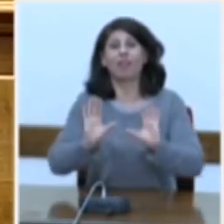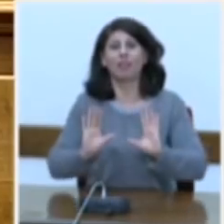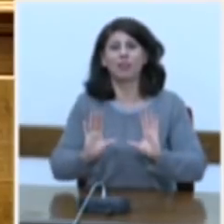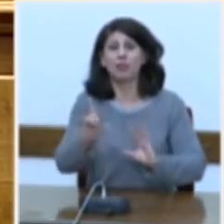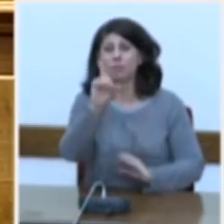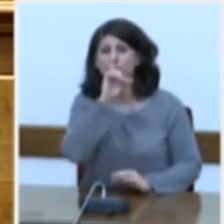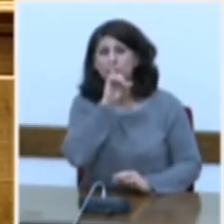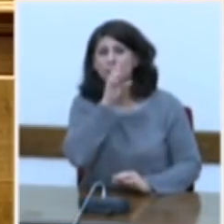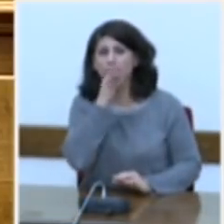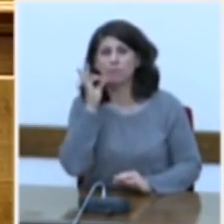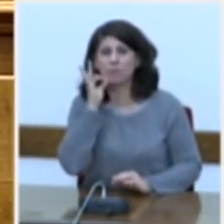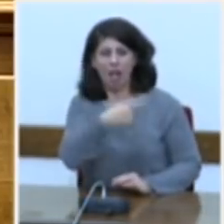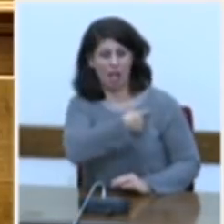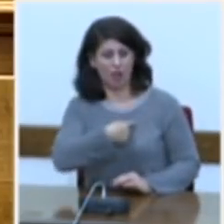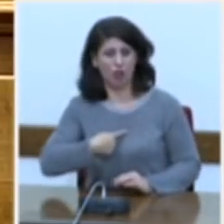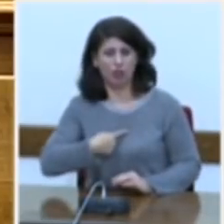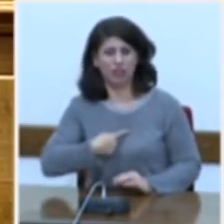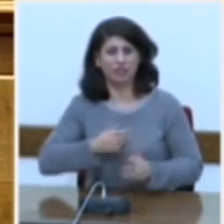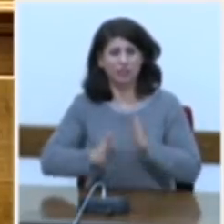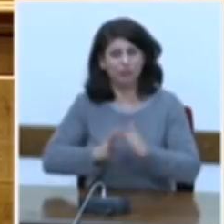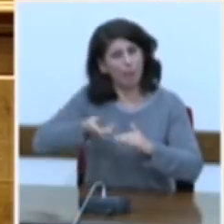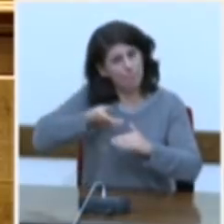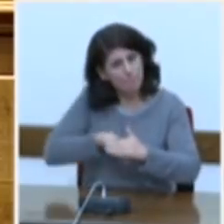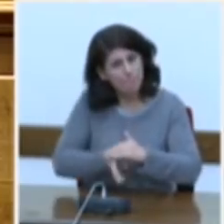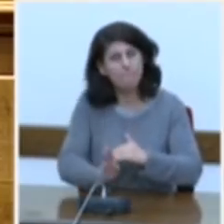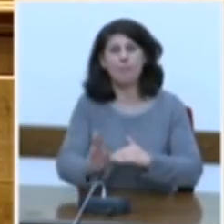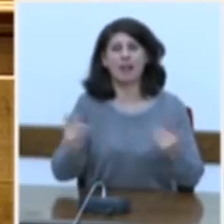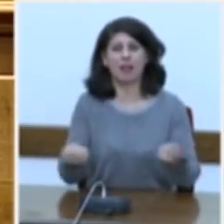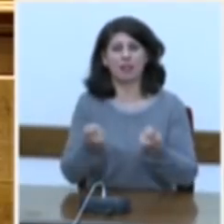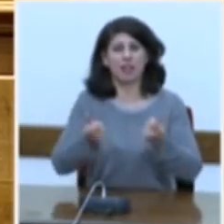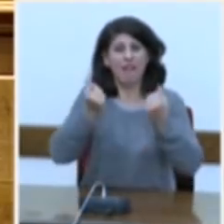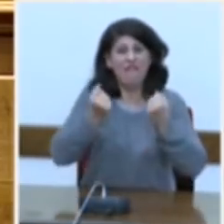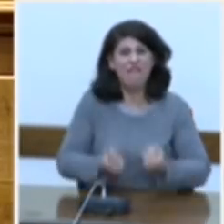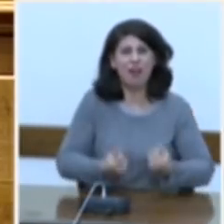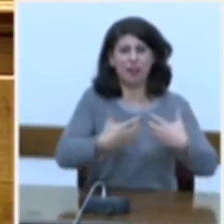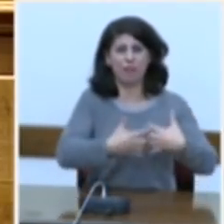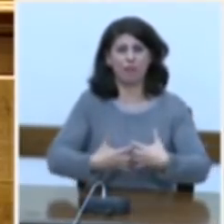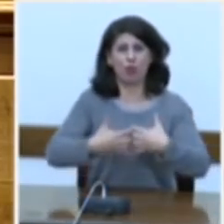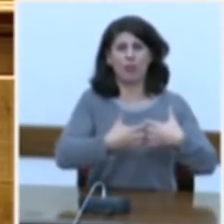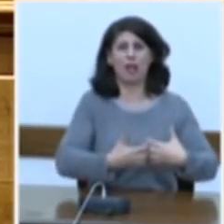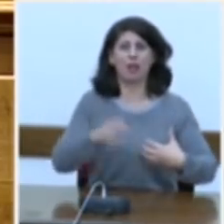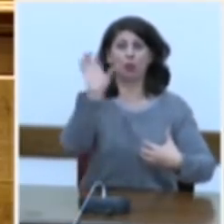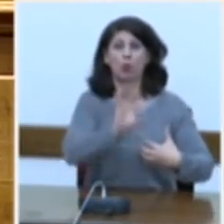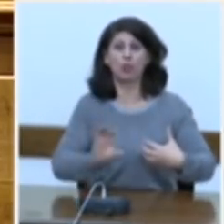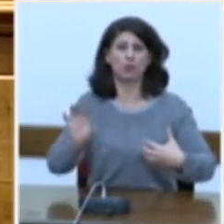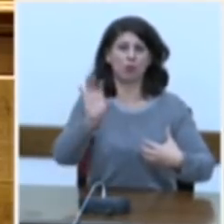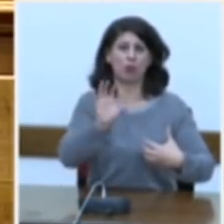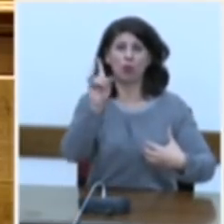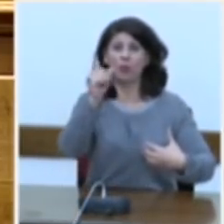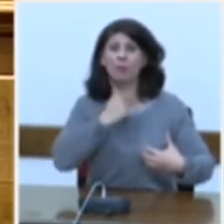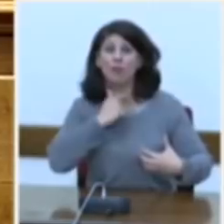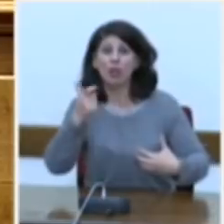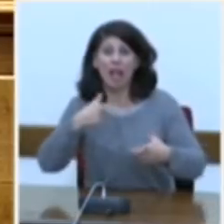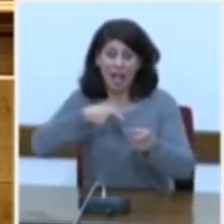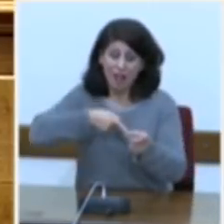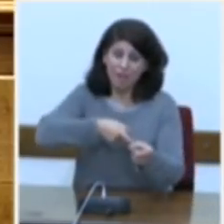κουβέντα για την εργοδοτική βία που βιώνει η εργαζόμενη στη λεγόμενη βαριά βιομηχανία του τουρισμού. Ούτε φωνή για τους